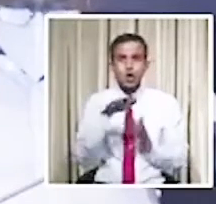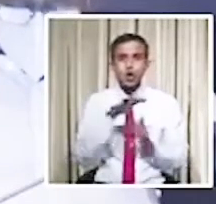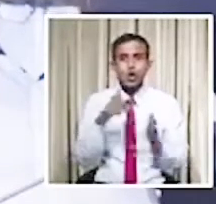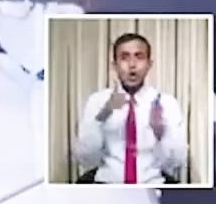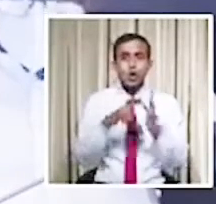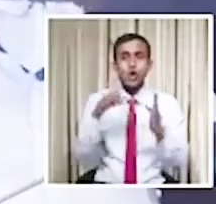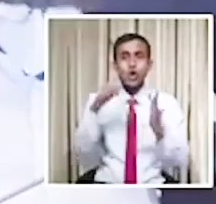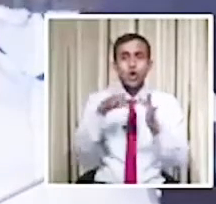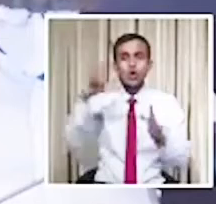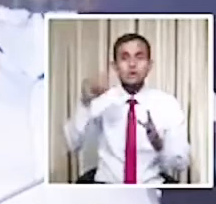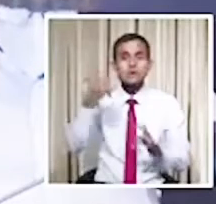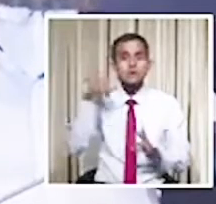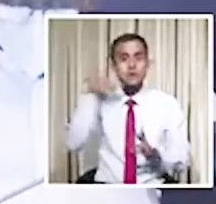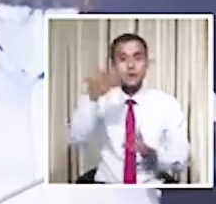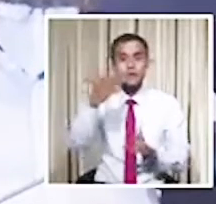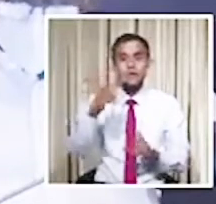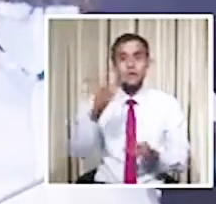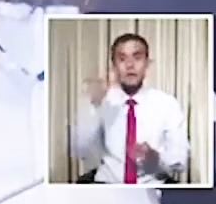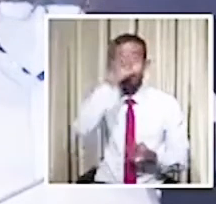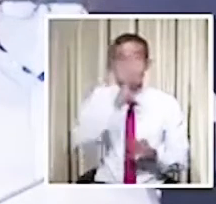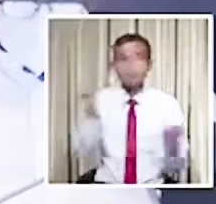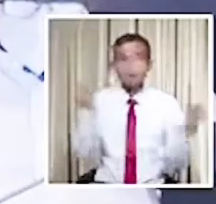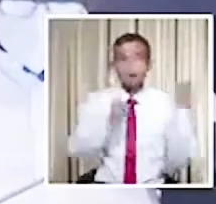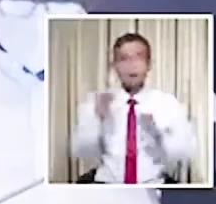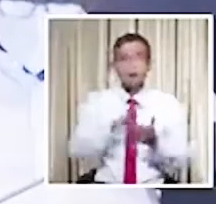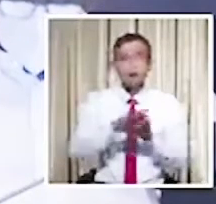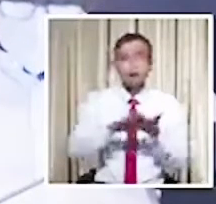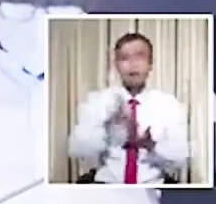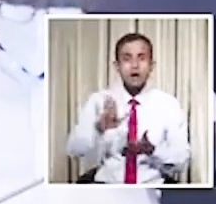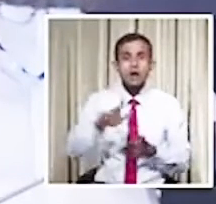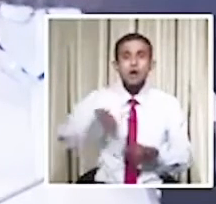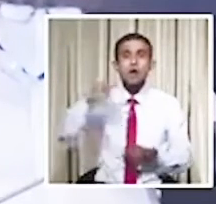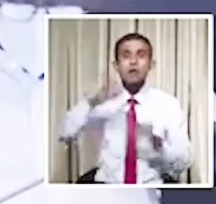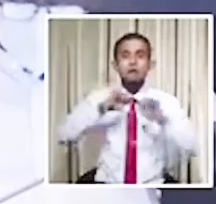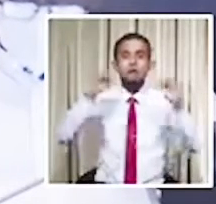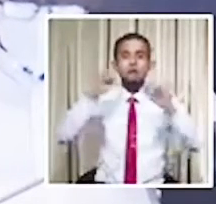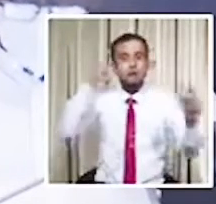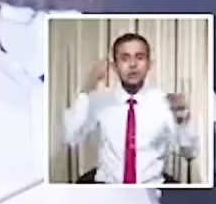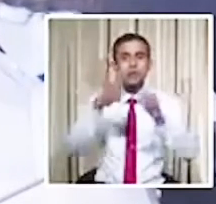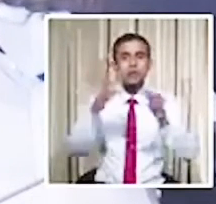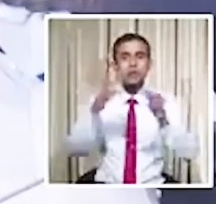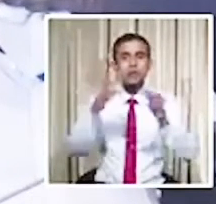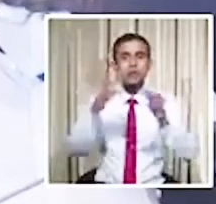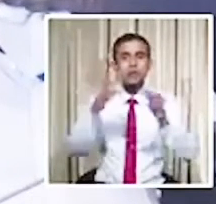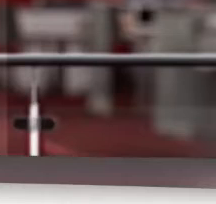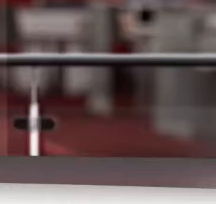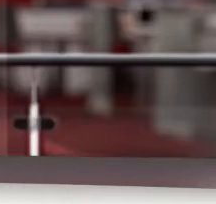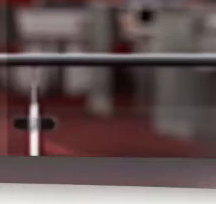OIC මහතුරුන්ට කතා කරලා සිවිල් ඇඳුමින් කණ්ඩායමක් ලෑස්ති කරගන්න හිත විරෝධතාව පිළිබඳව කටයුතු කරන්න උපදෙස්